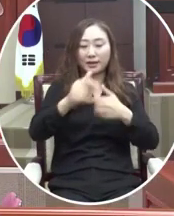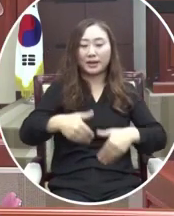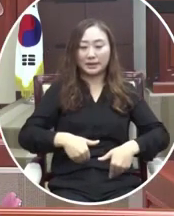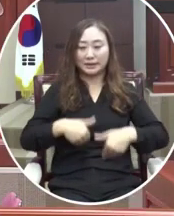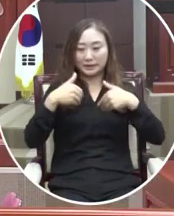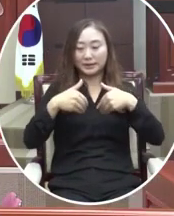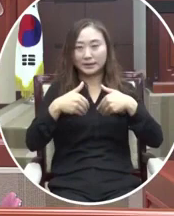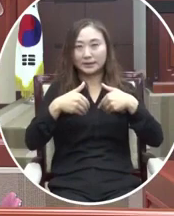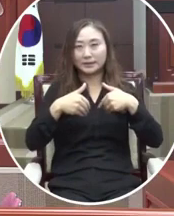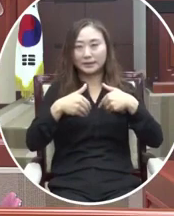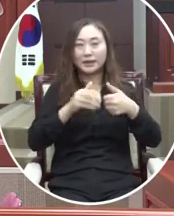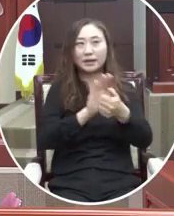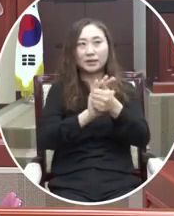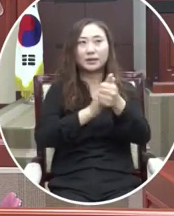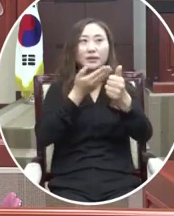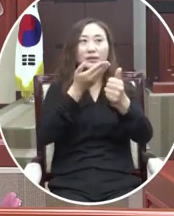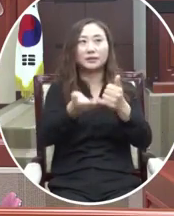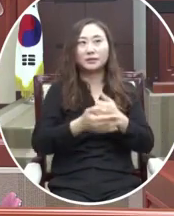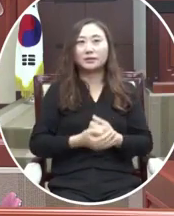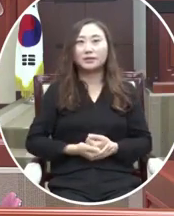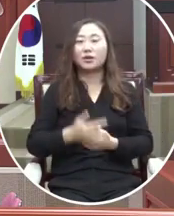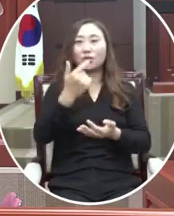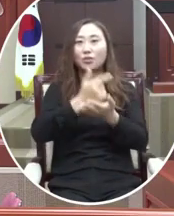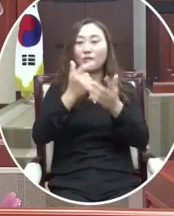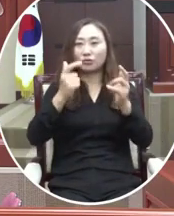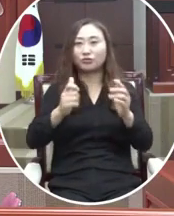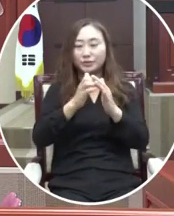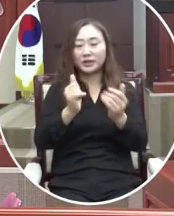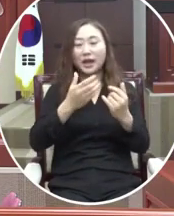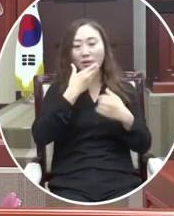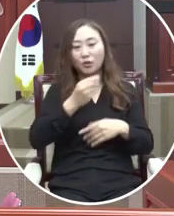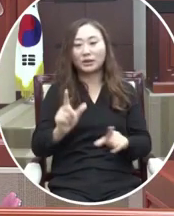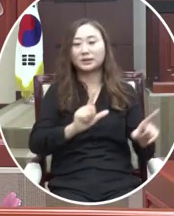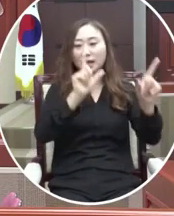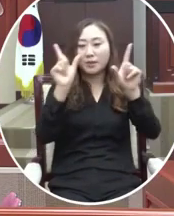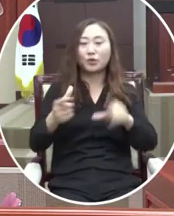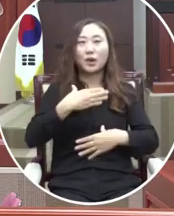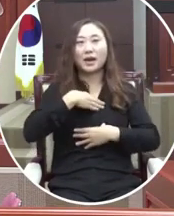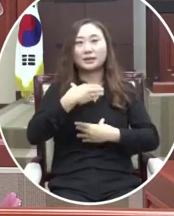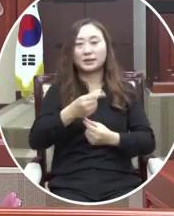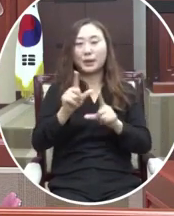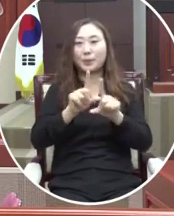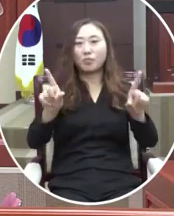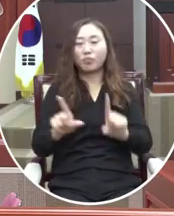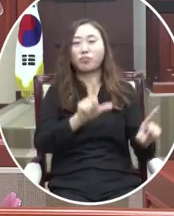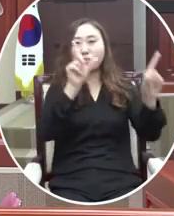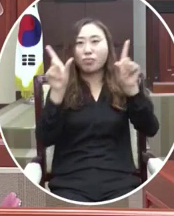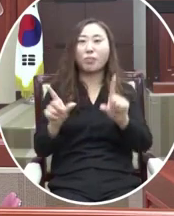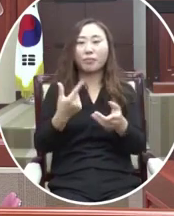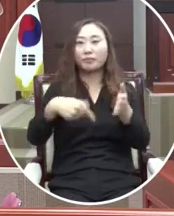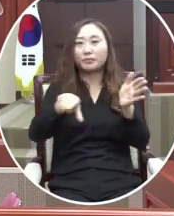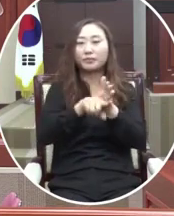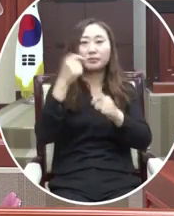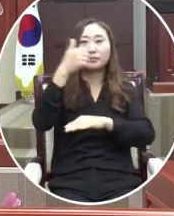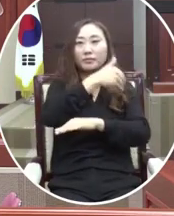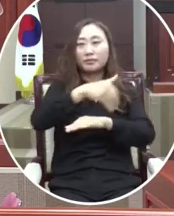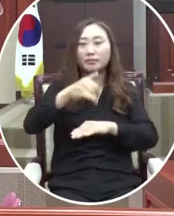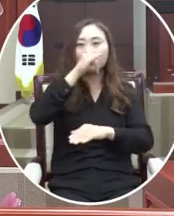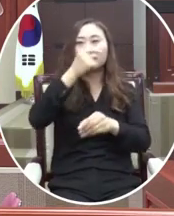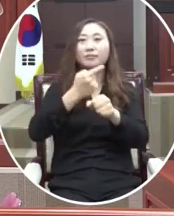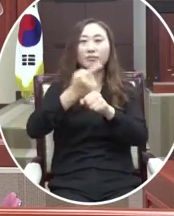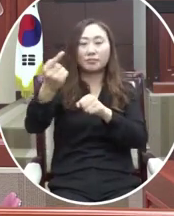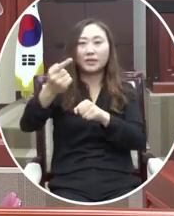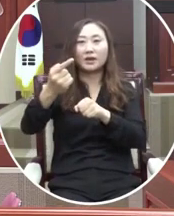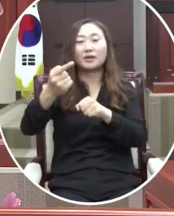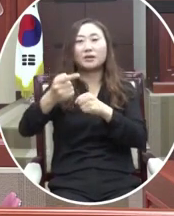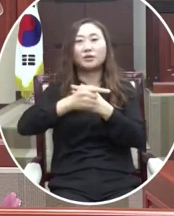더욱 따뜻하게 살펴 나가겠습니다 노원 구민의 윤택한 삶과 안전한 일상을 위해 계획한